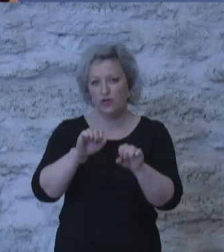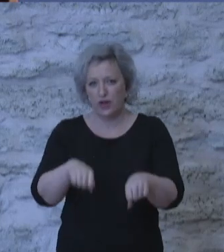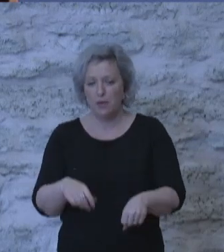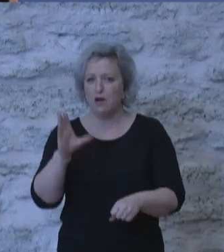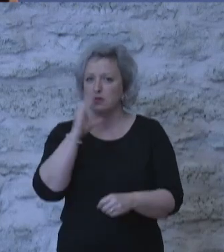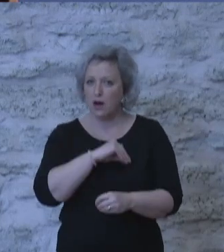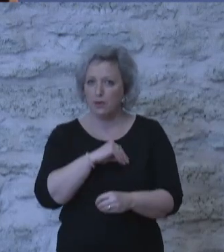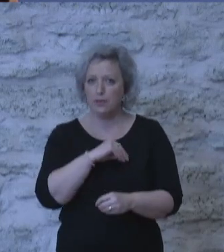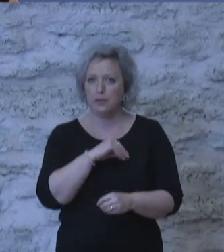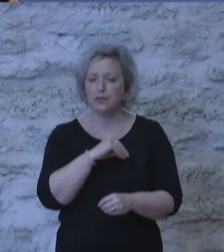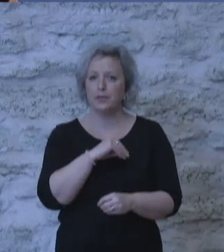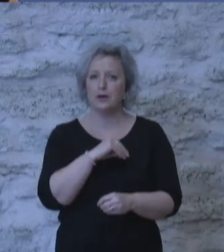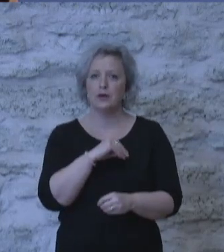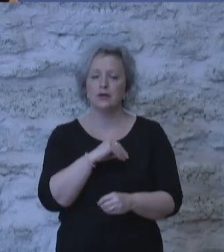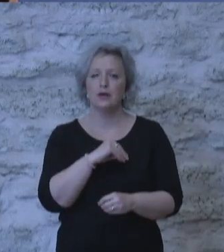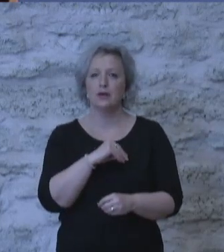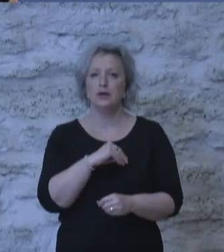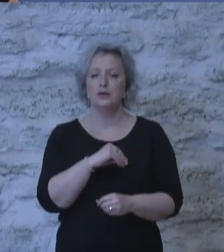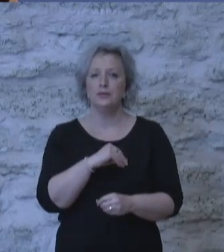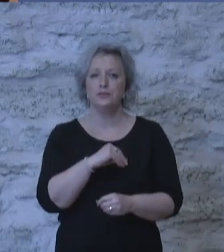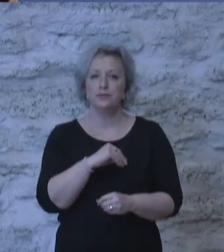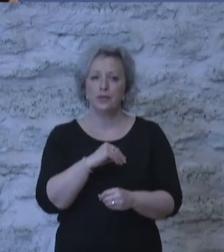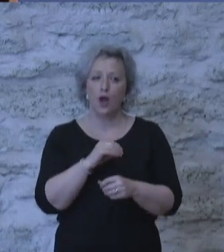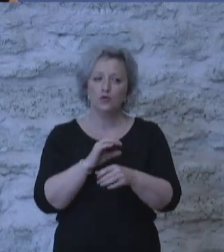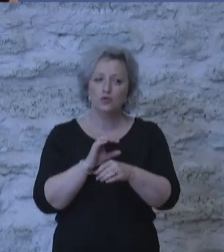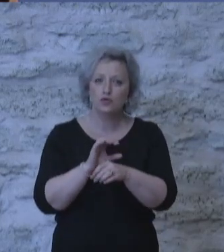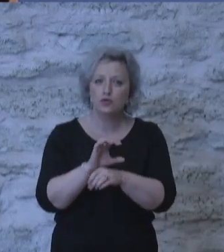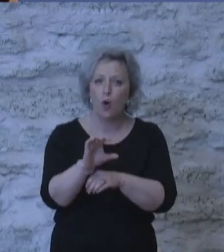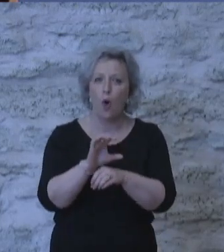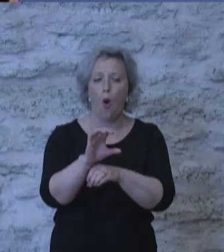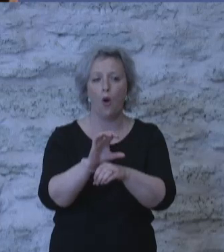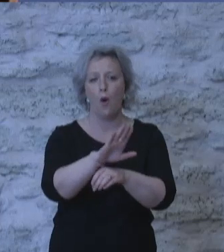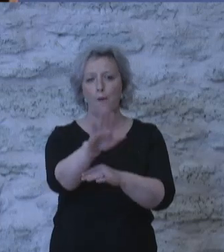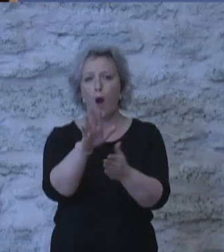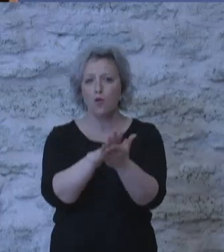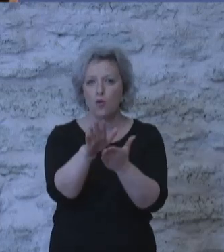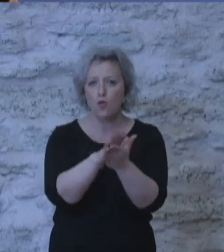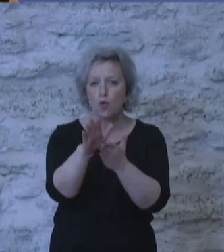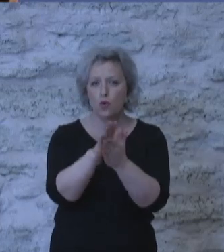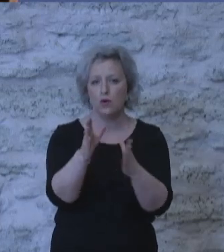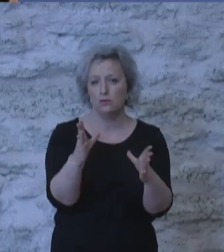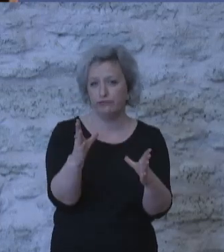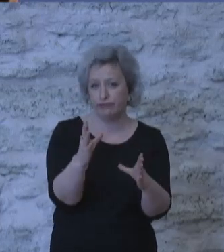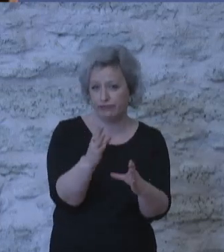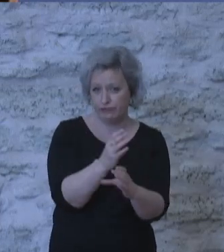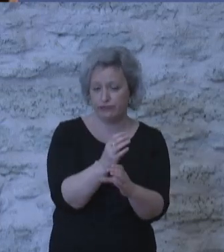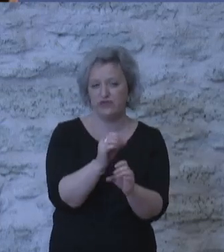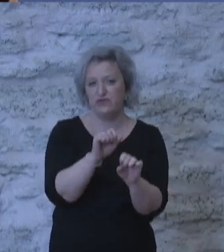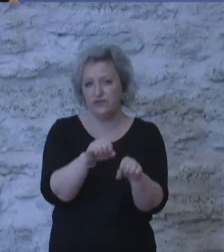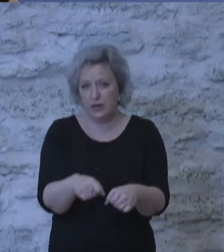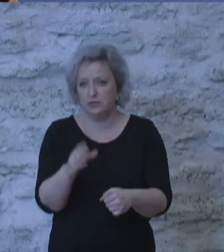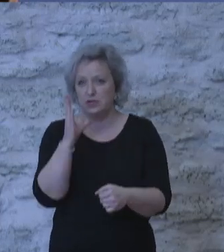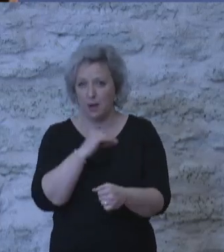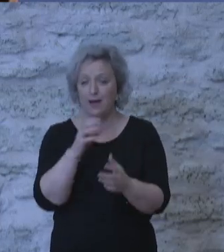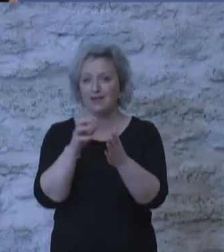tootmiskulude alandamist, mis tähendab seda, et